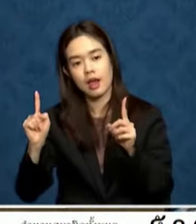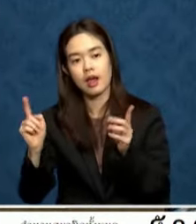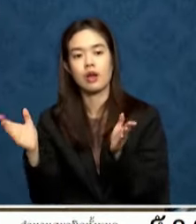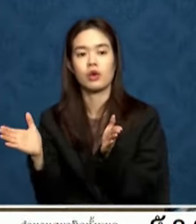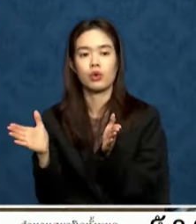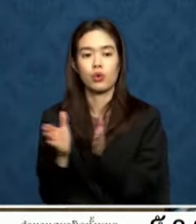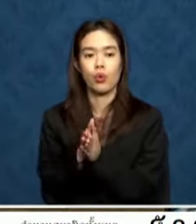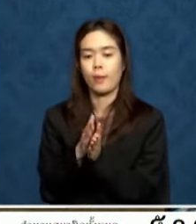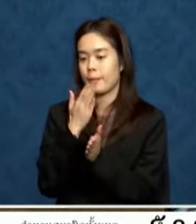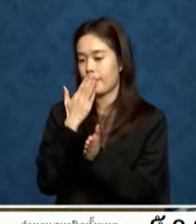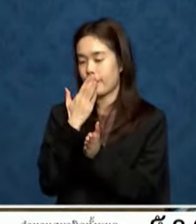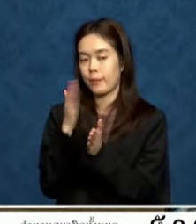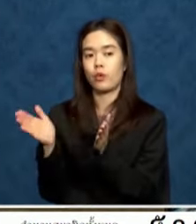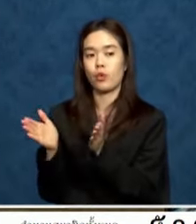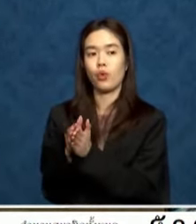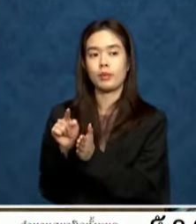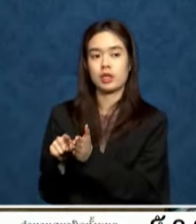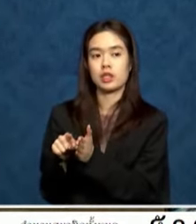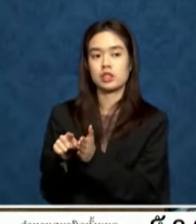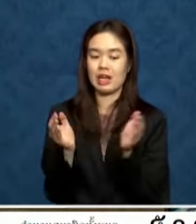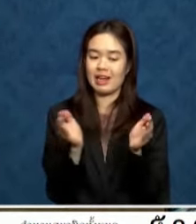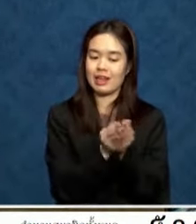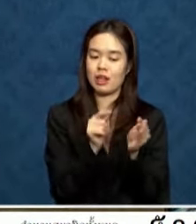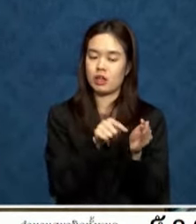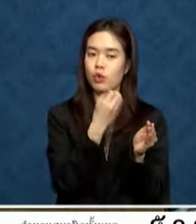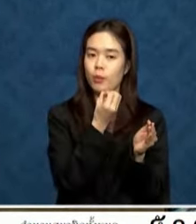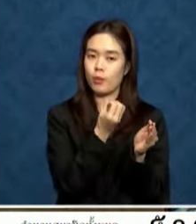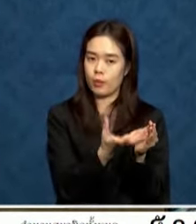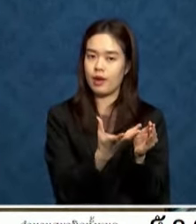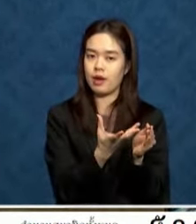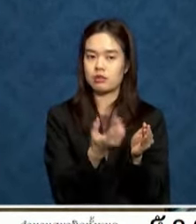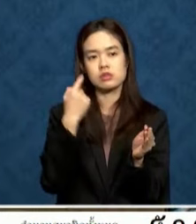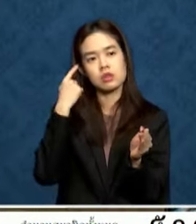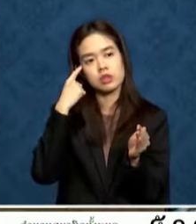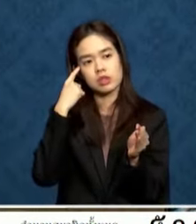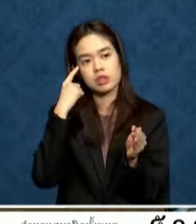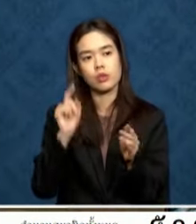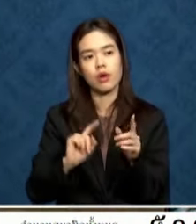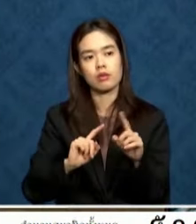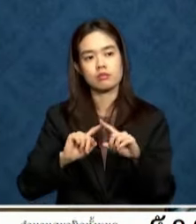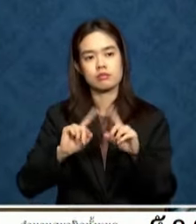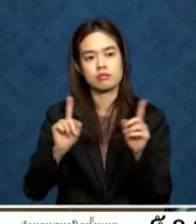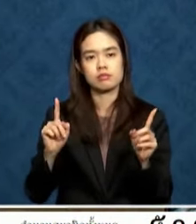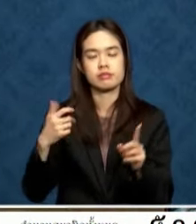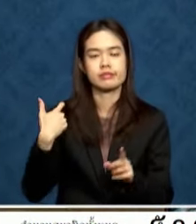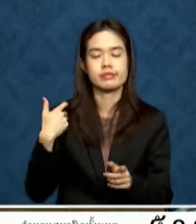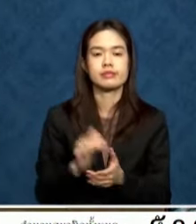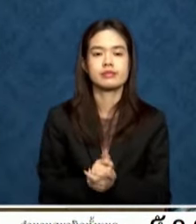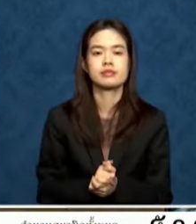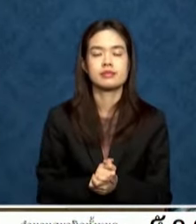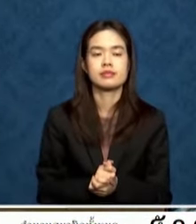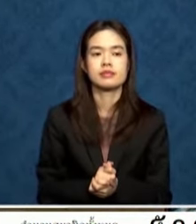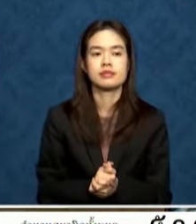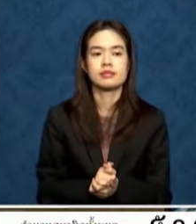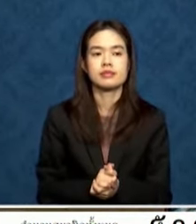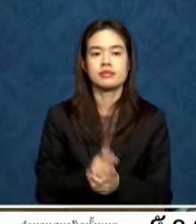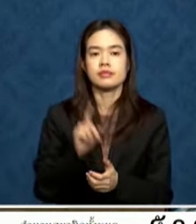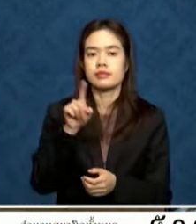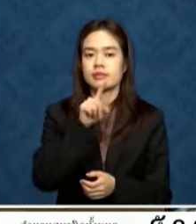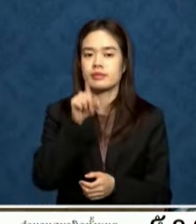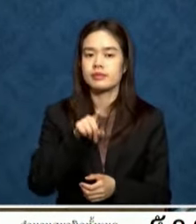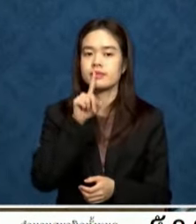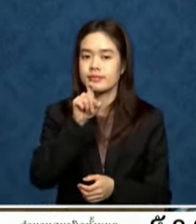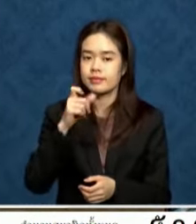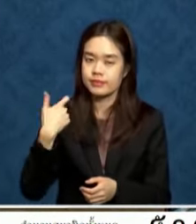ที่งดออกเสียงอันนี้คือความแตกต่างในรายละเอียดคำถามจึงมีต่อไปว่